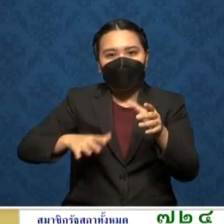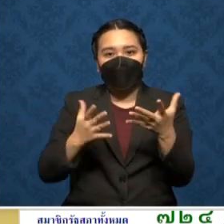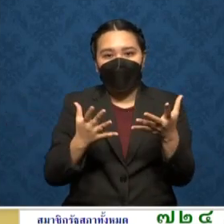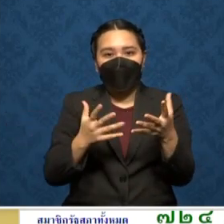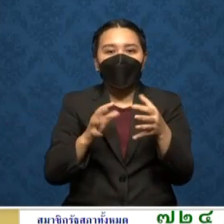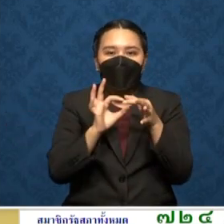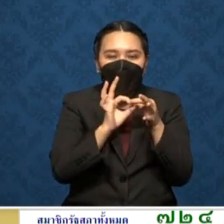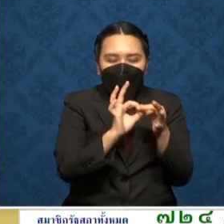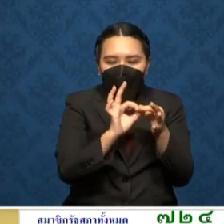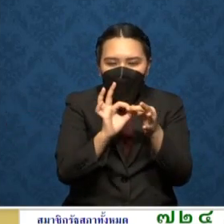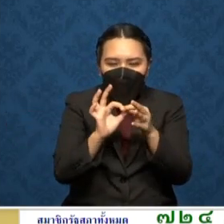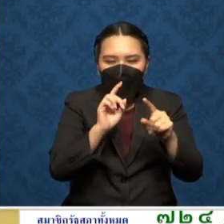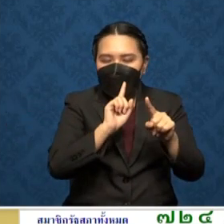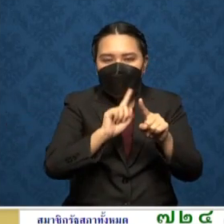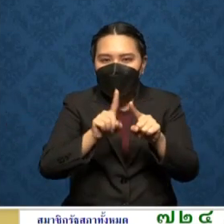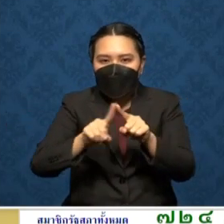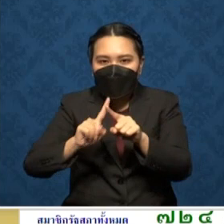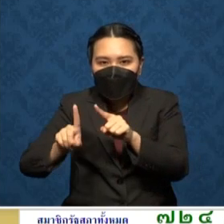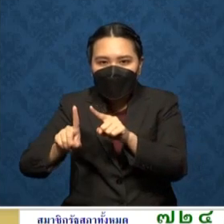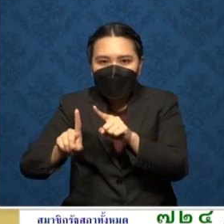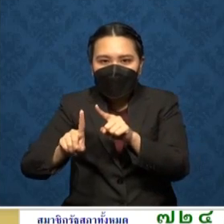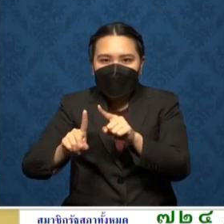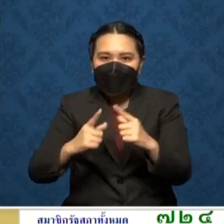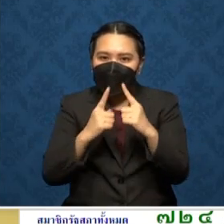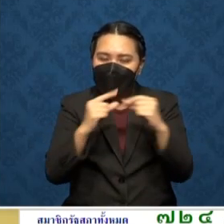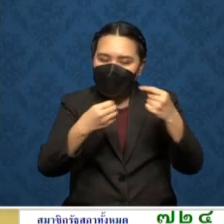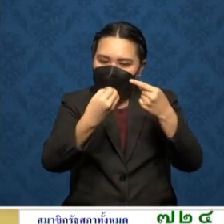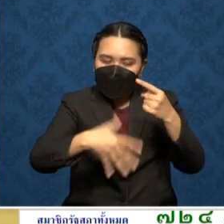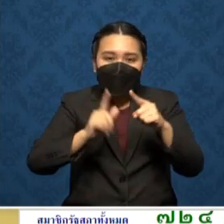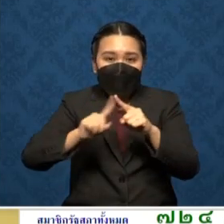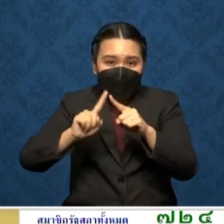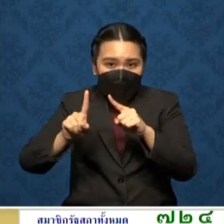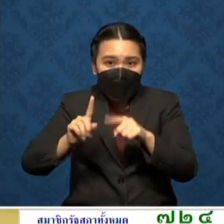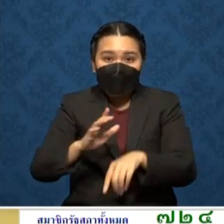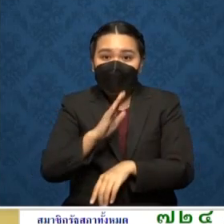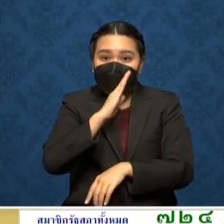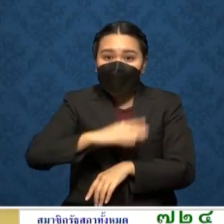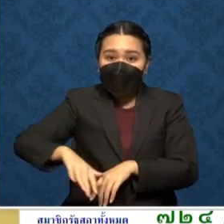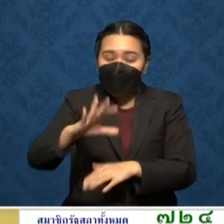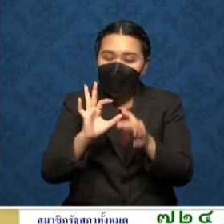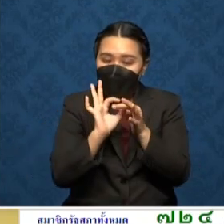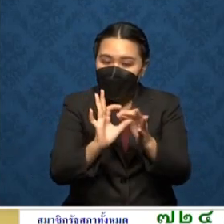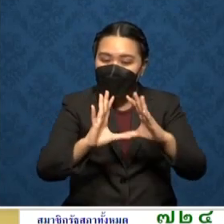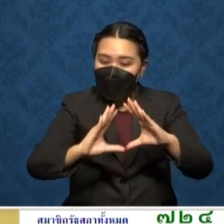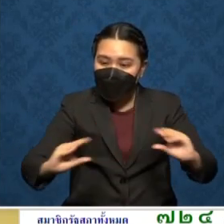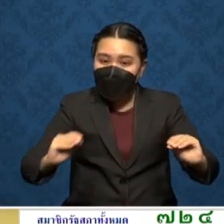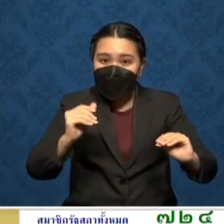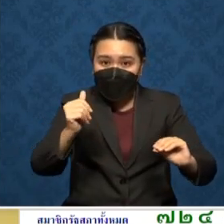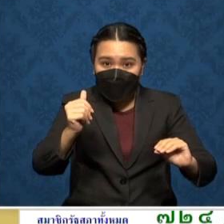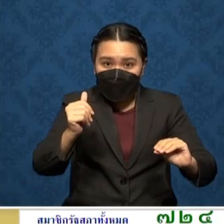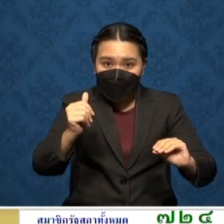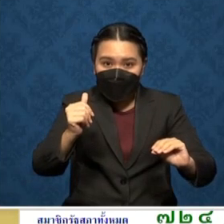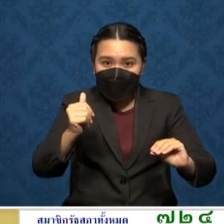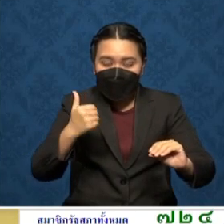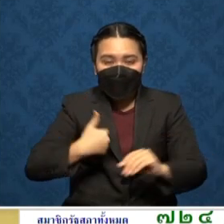ายอย่างหลายเรื่องครับความห่วงใยของท่านจะที่คลายได้ด้วยสติปั